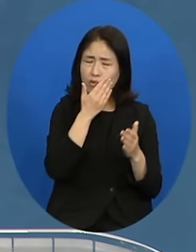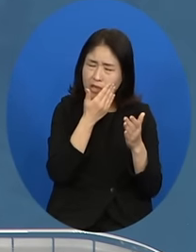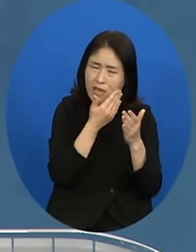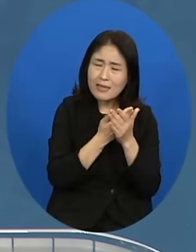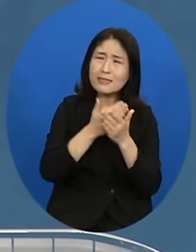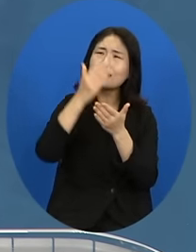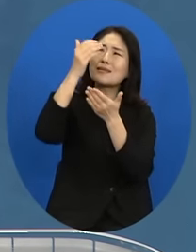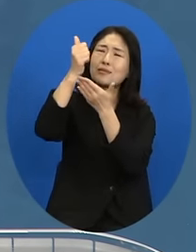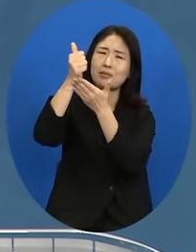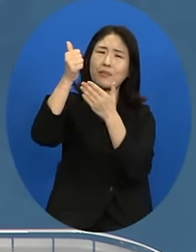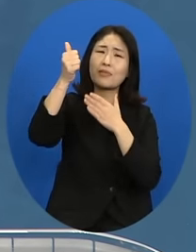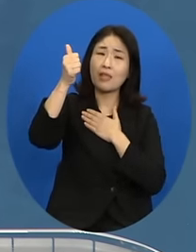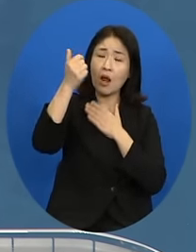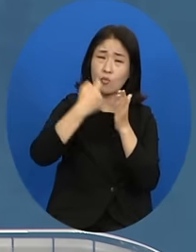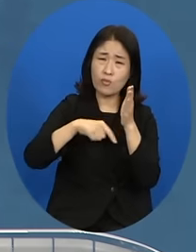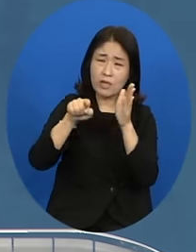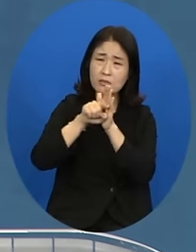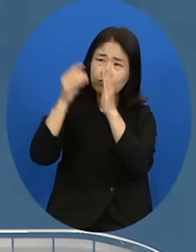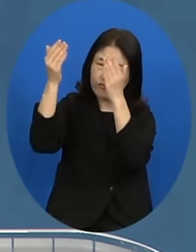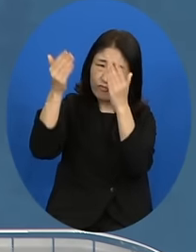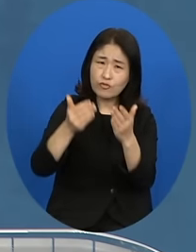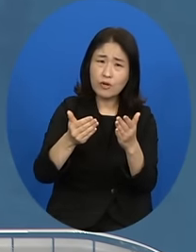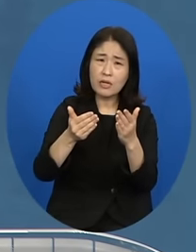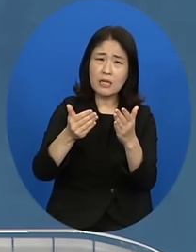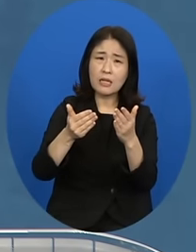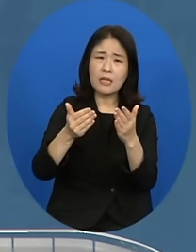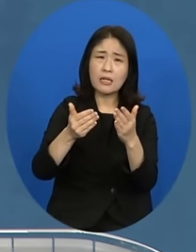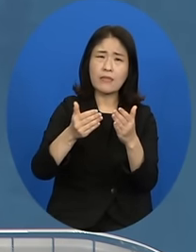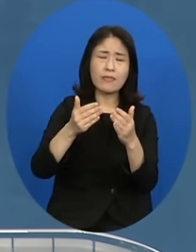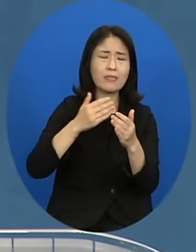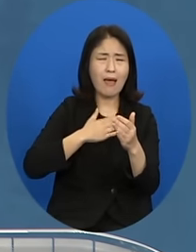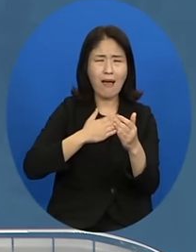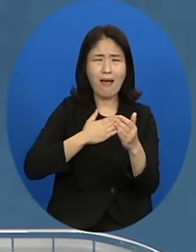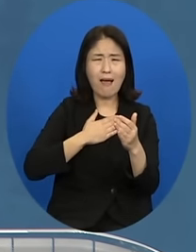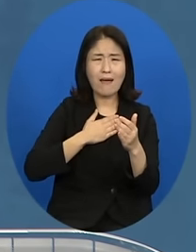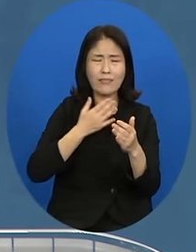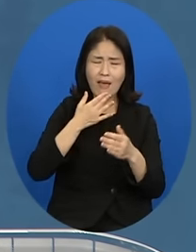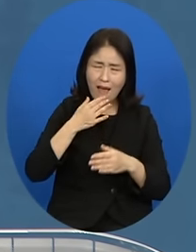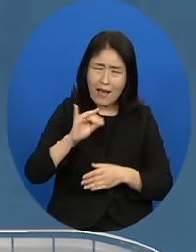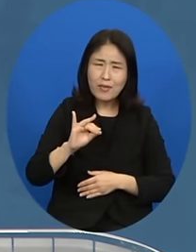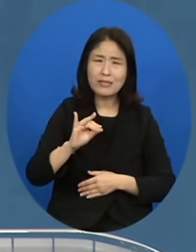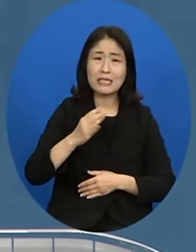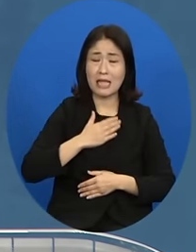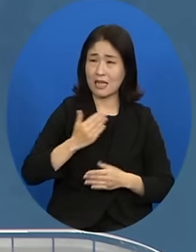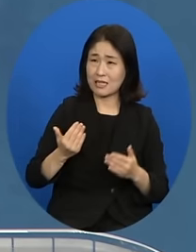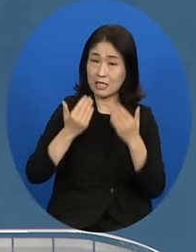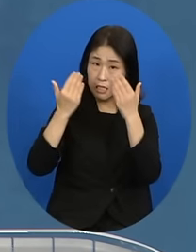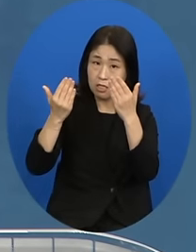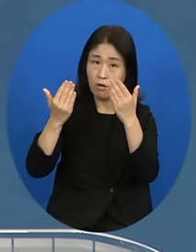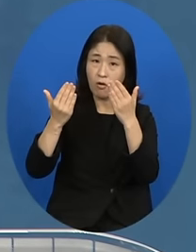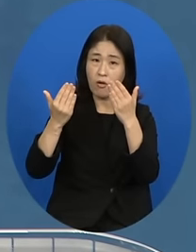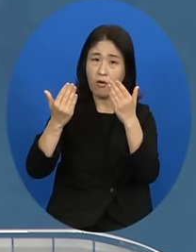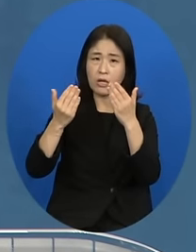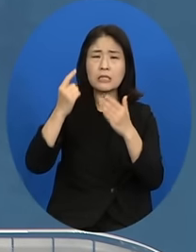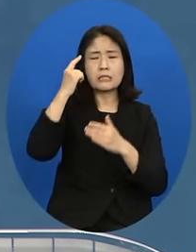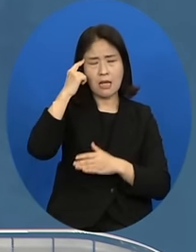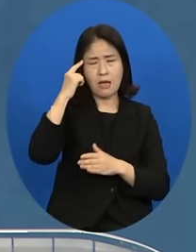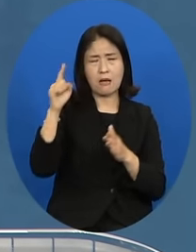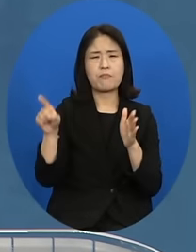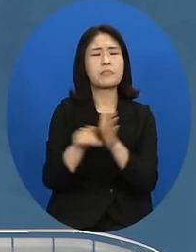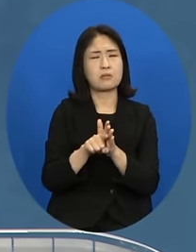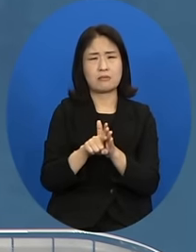위해 모든 걸 주셨으니 나도 그분을 위해 모든 걸 드려야 마땅하다라고 그게